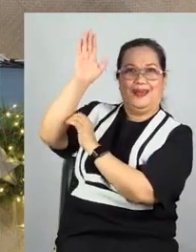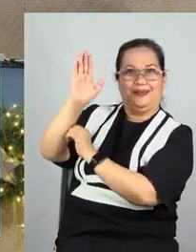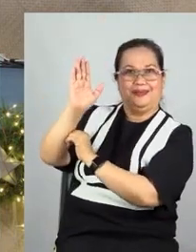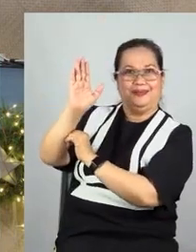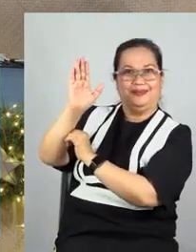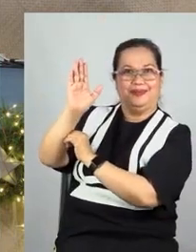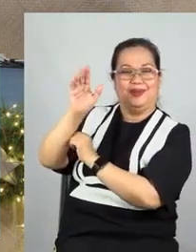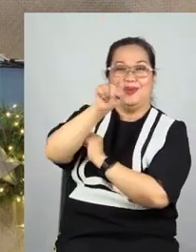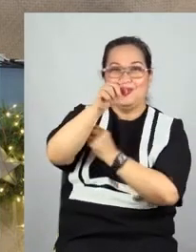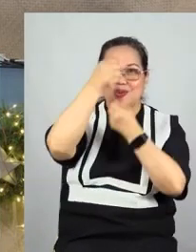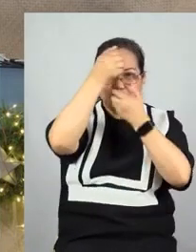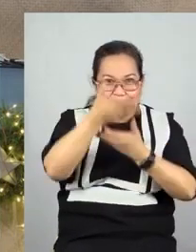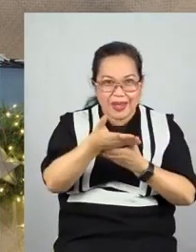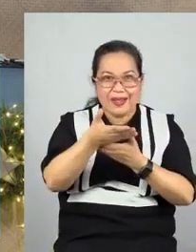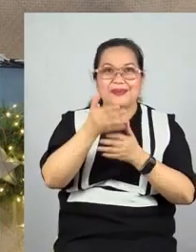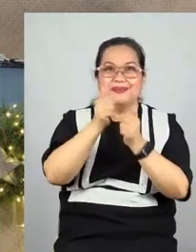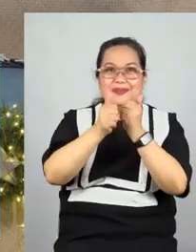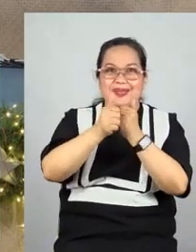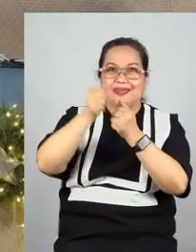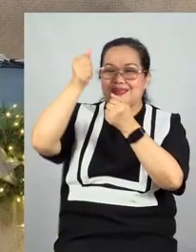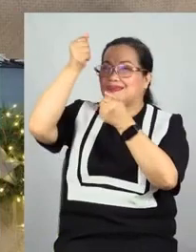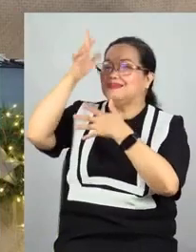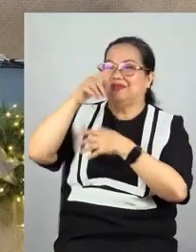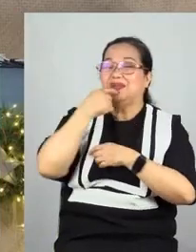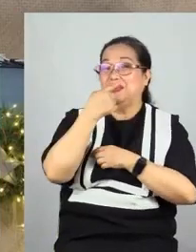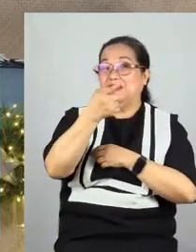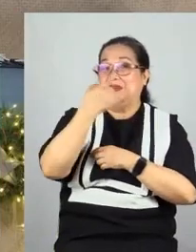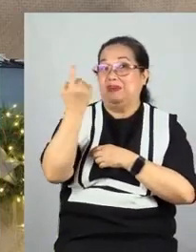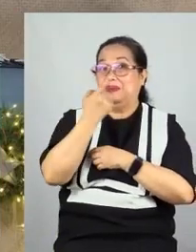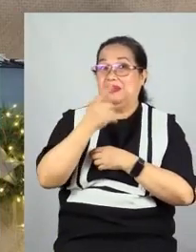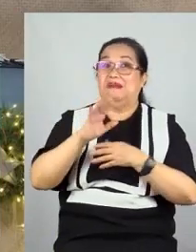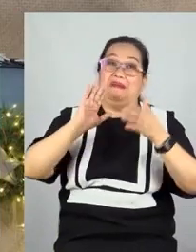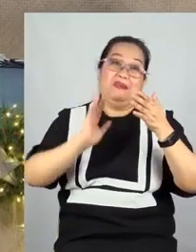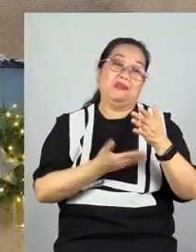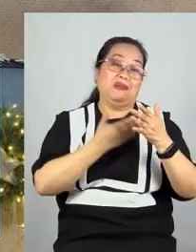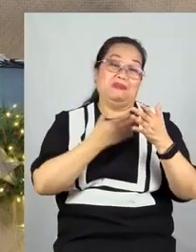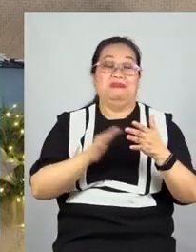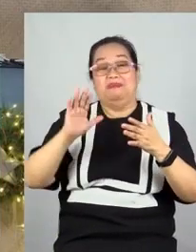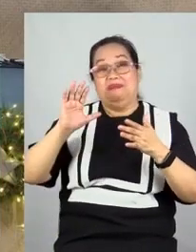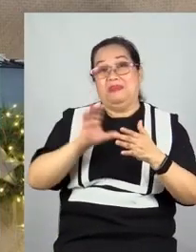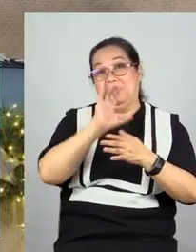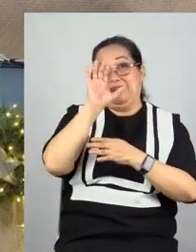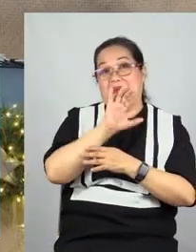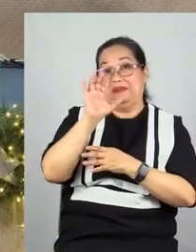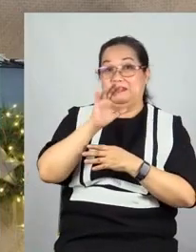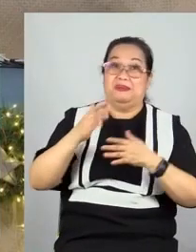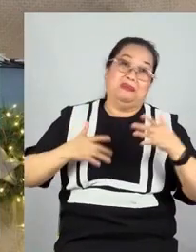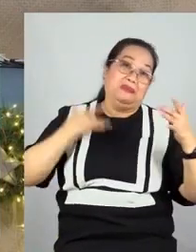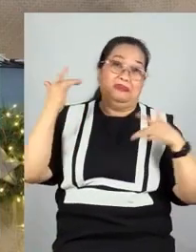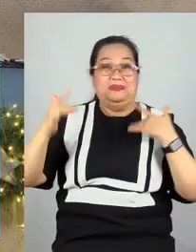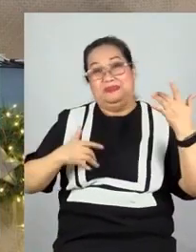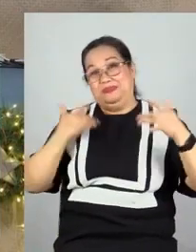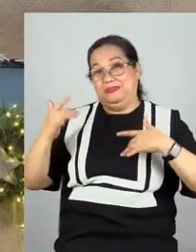Diyos. Palagi tayo nagsasabi, kaya tayo umaawit sa Pasko, kaya tayo nagagalak sa Pasko, sapagkat